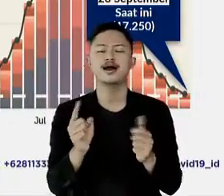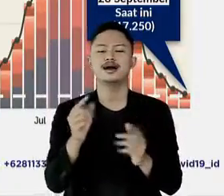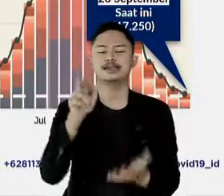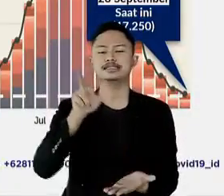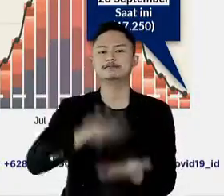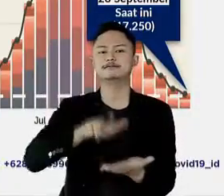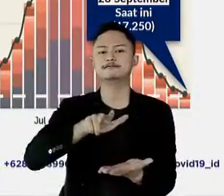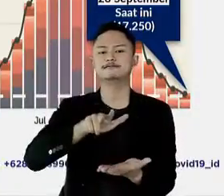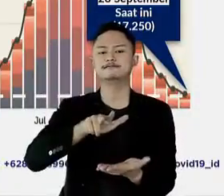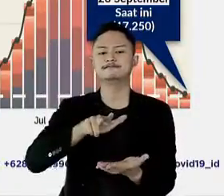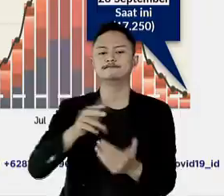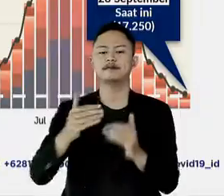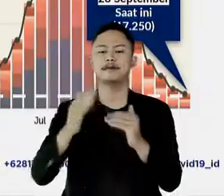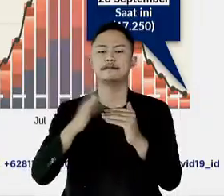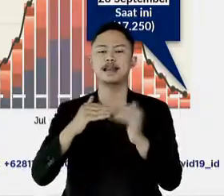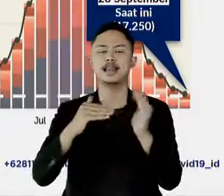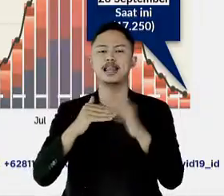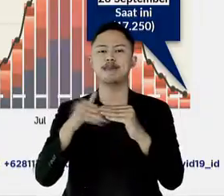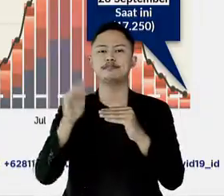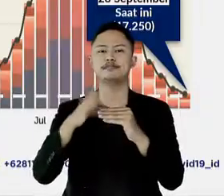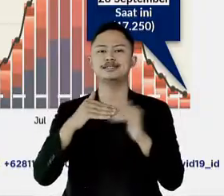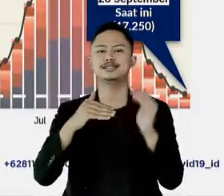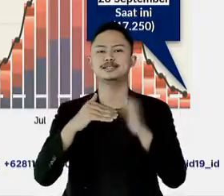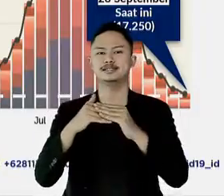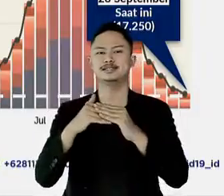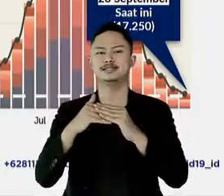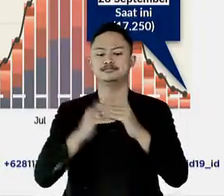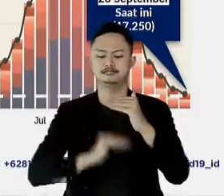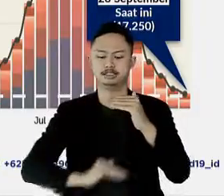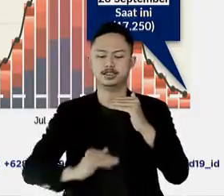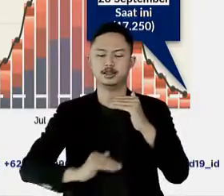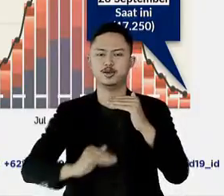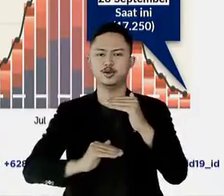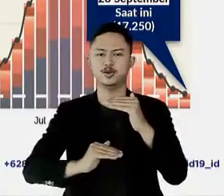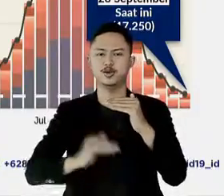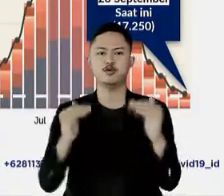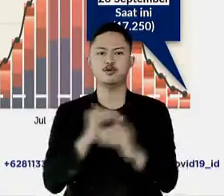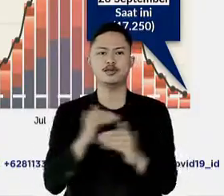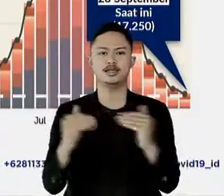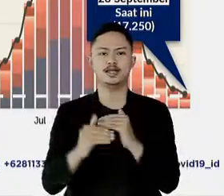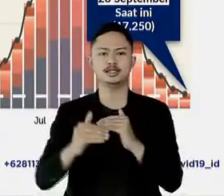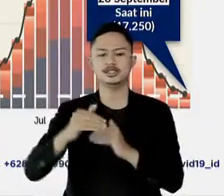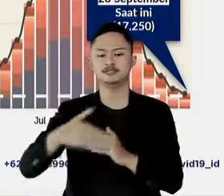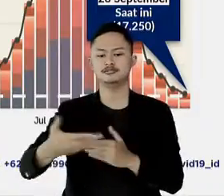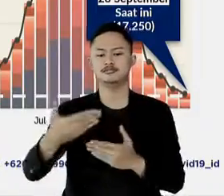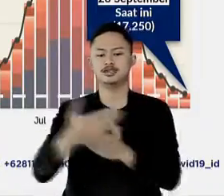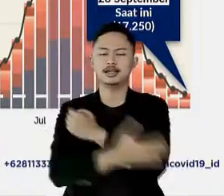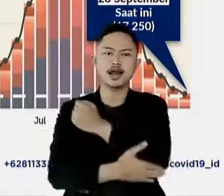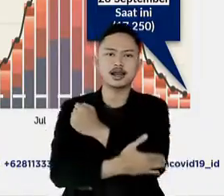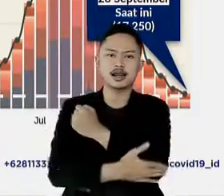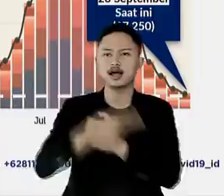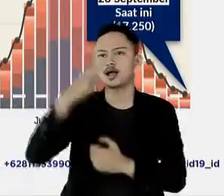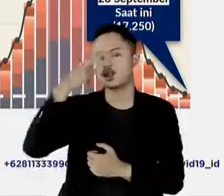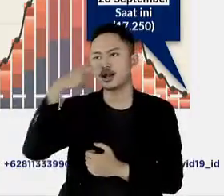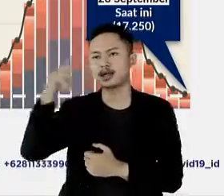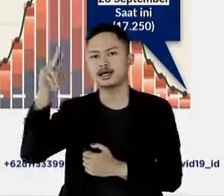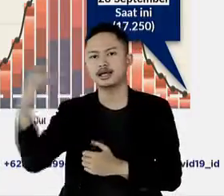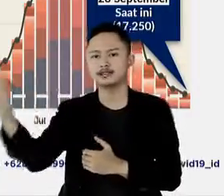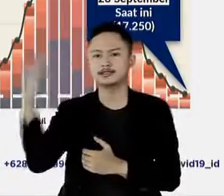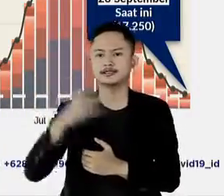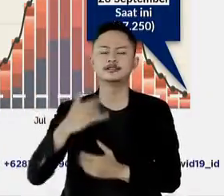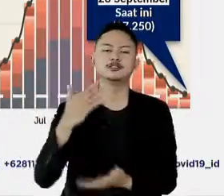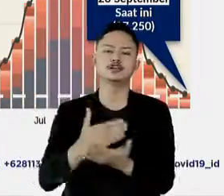ppkm yang berlapis dimulai dari pembatasan mobilitas dalam dan luar negeri pengaturan aktivitas